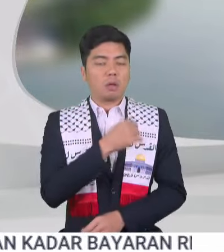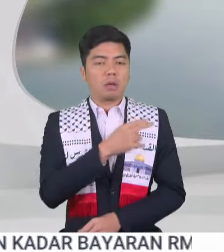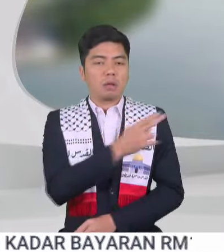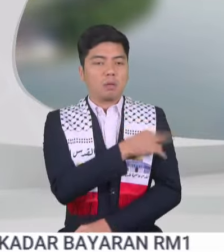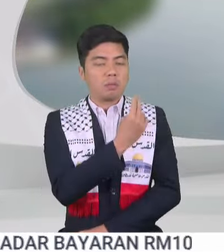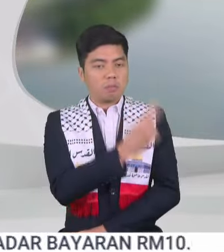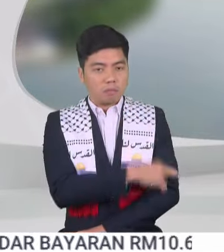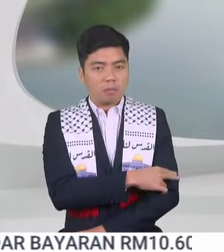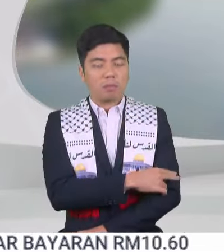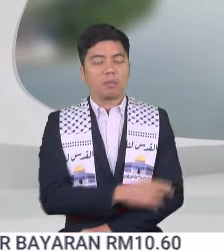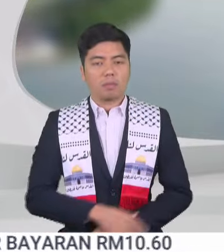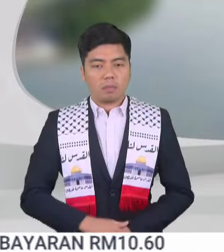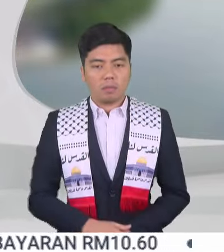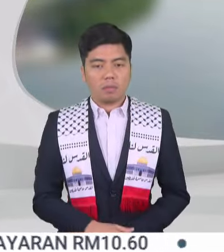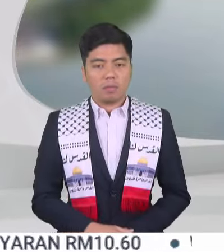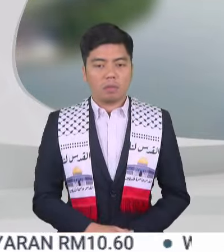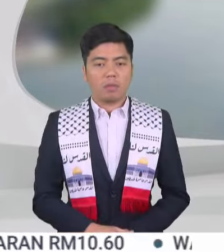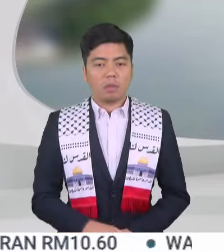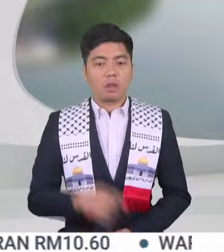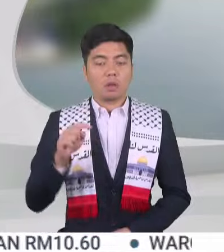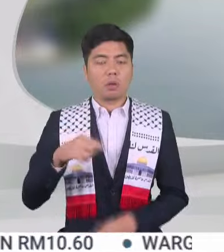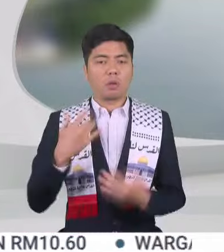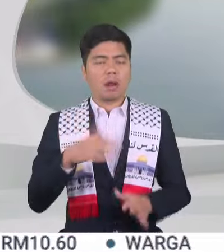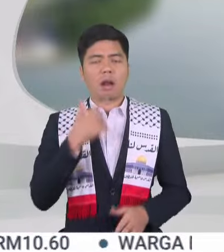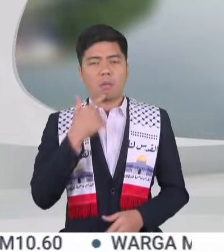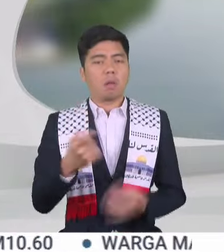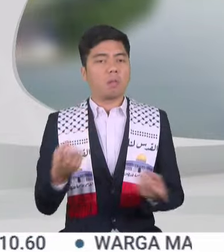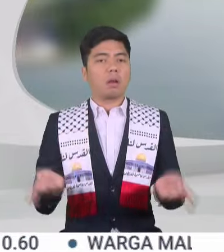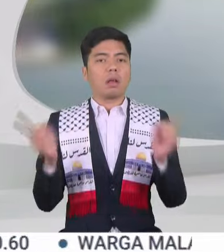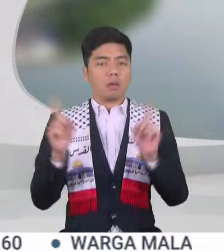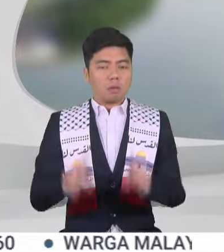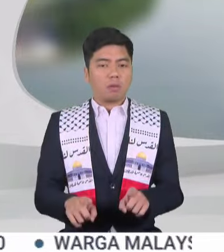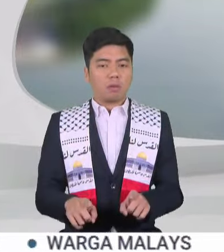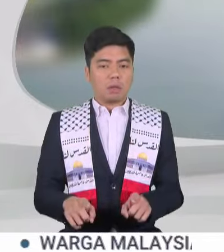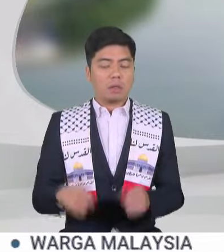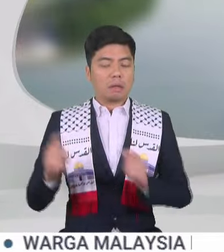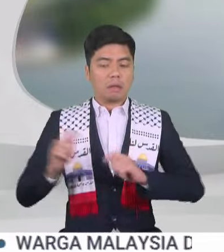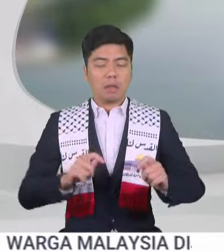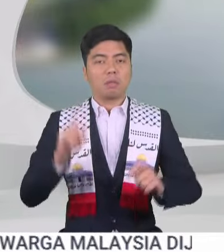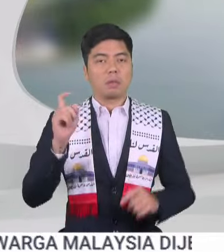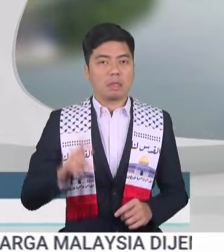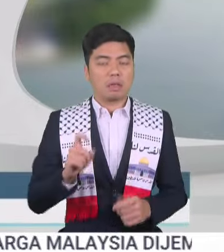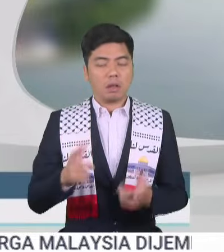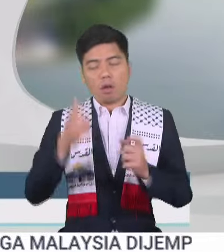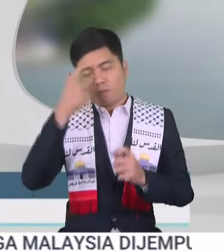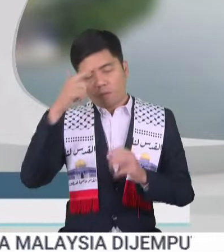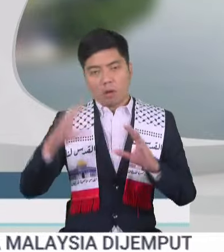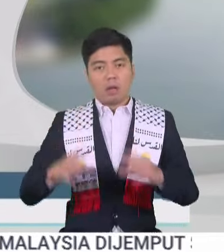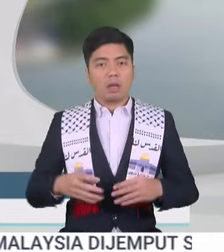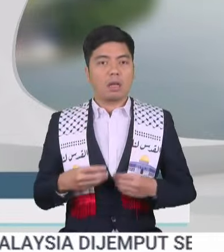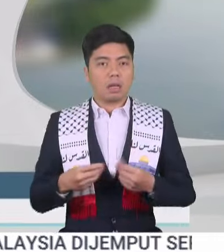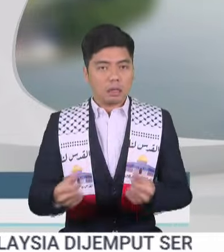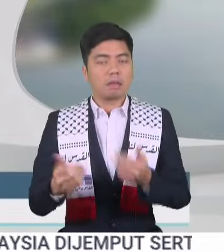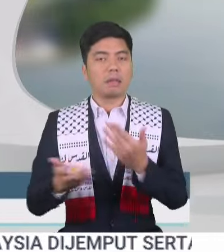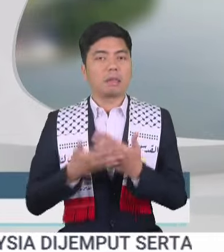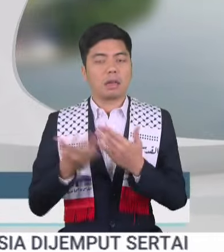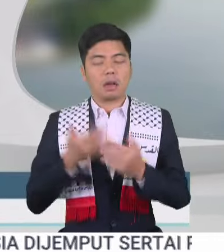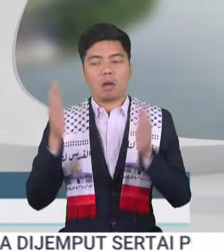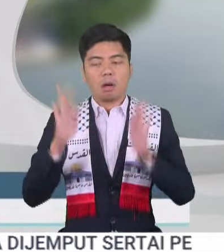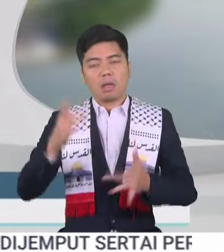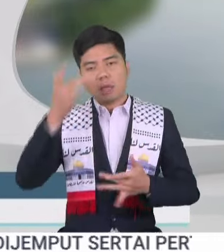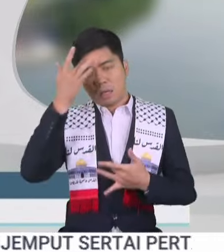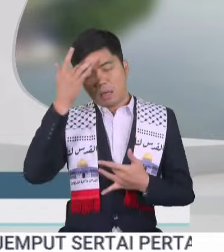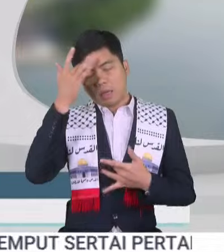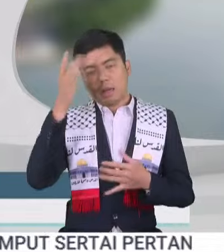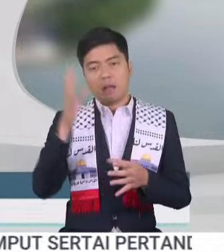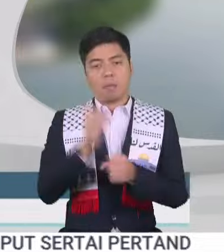Tan Sri Leo Yun Fa berkata isu tersebut telah lama berlaku dan tindakan segera perlu diambil bagi memudahkan pesakit mendapat rawatan tanpa